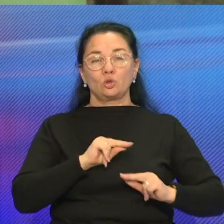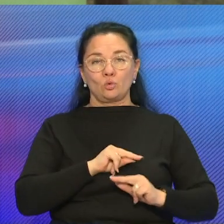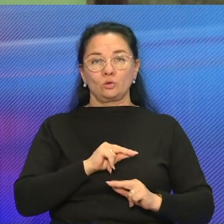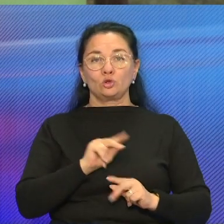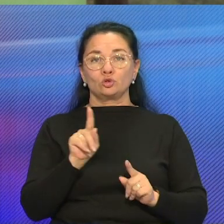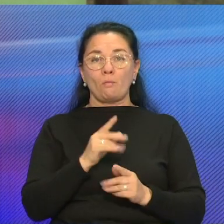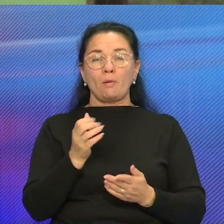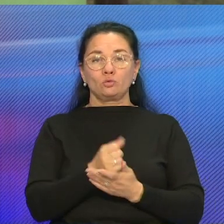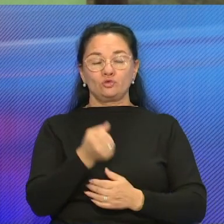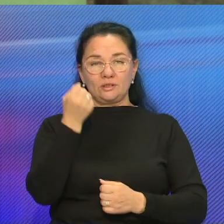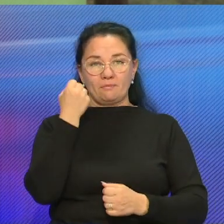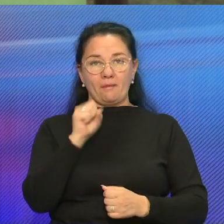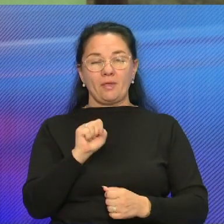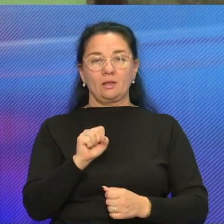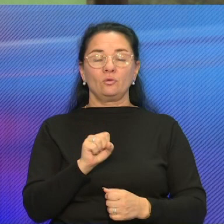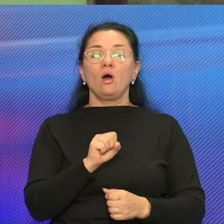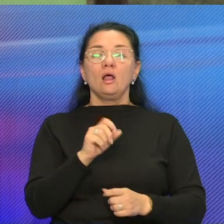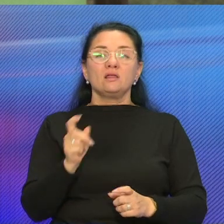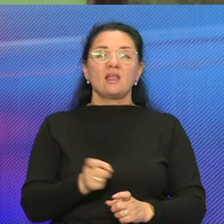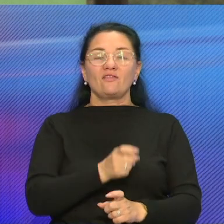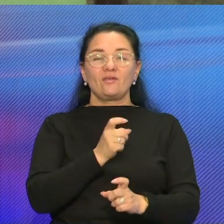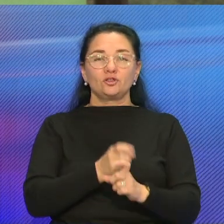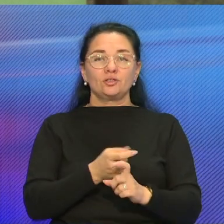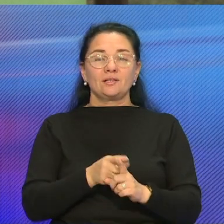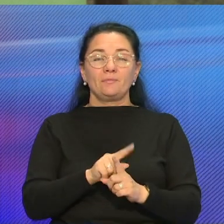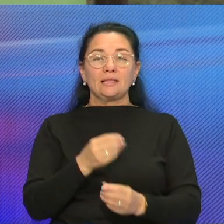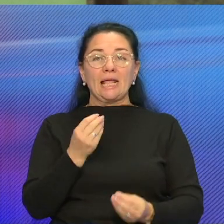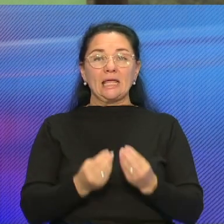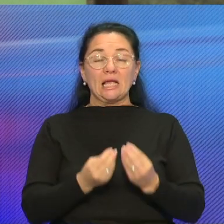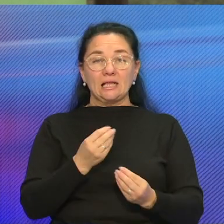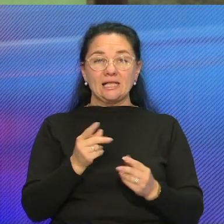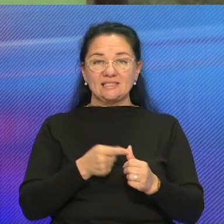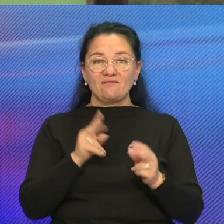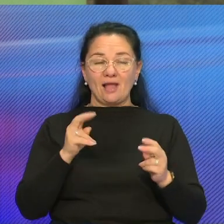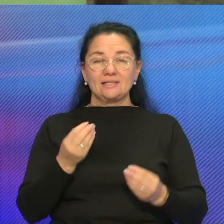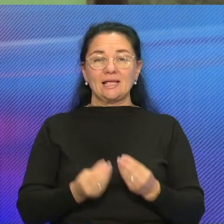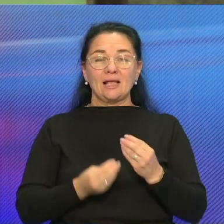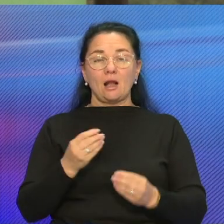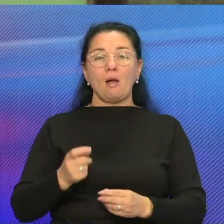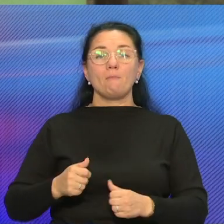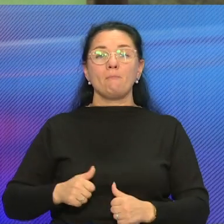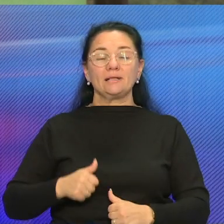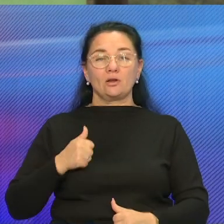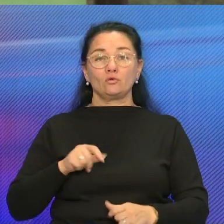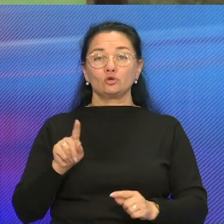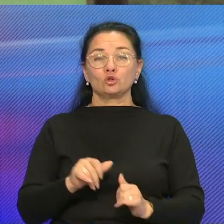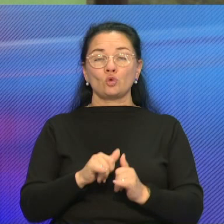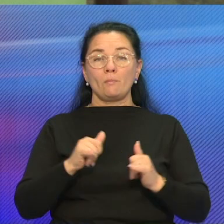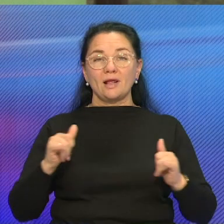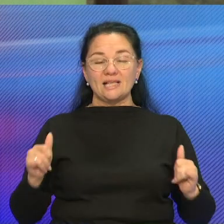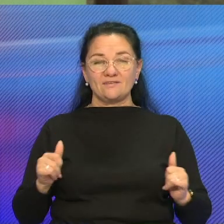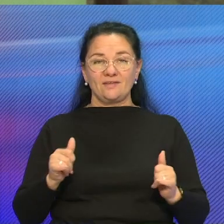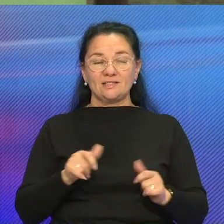немецко-фашистскими захватчиками. И одно слово, вот игра называется «Игры патриотов», то есть она нацелена на то, чтобы развить в людях, то есть в